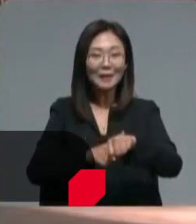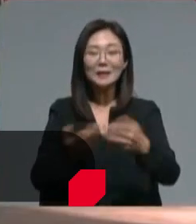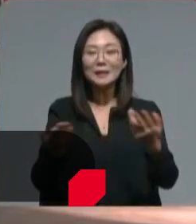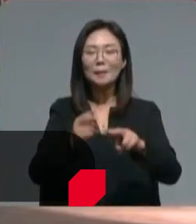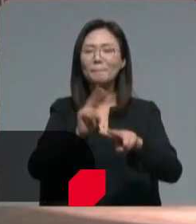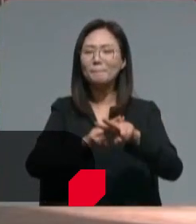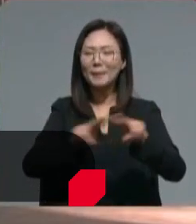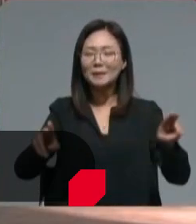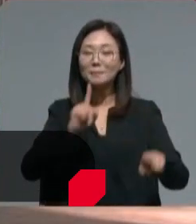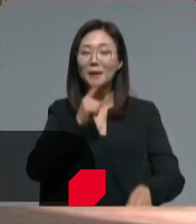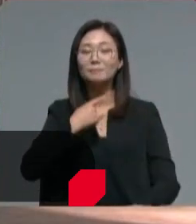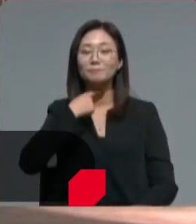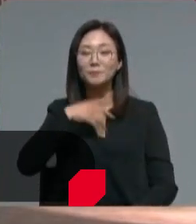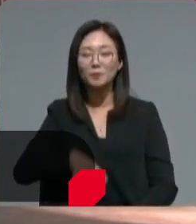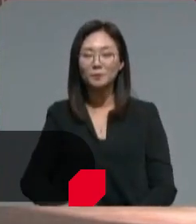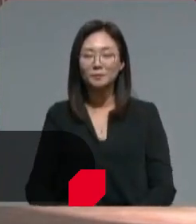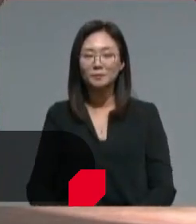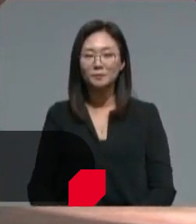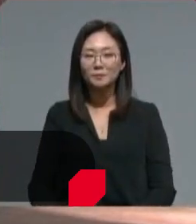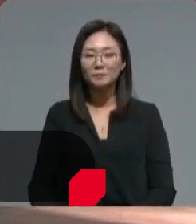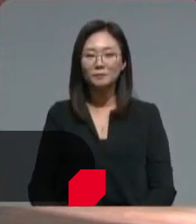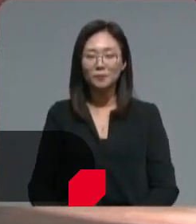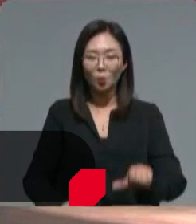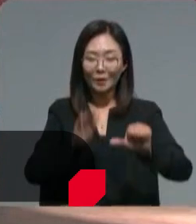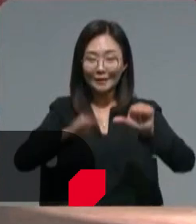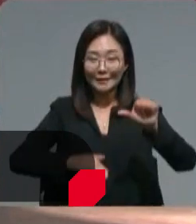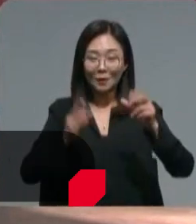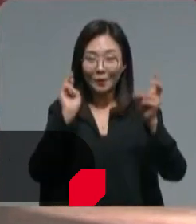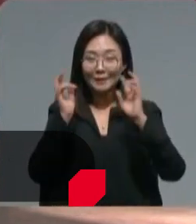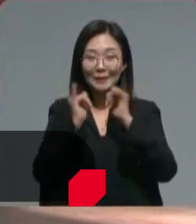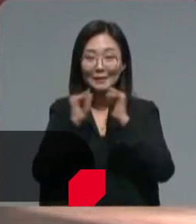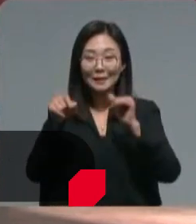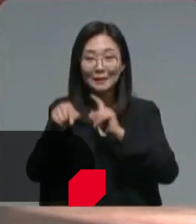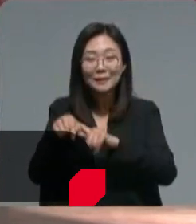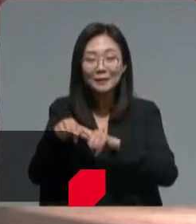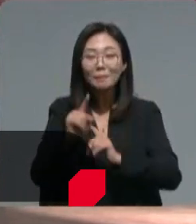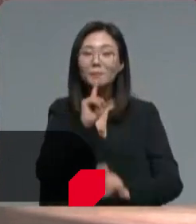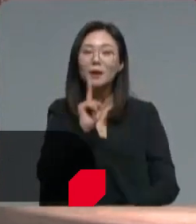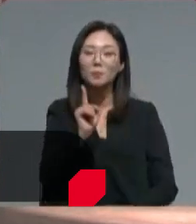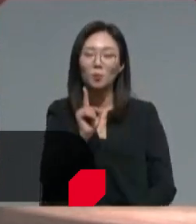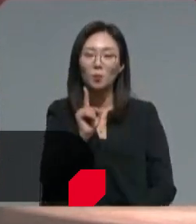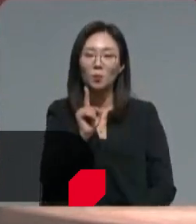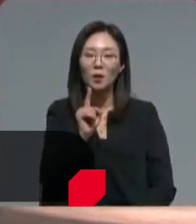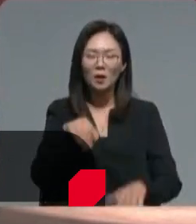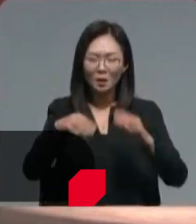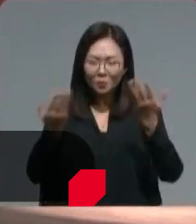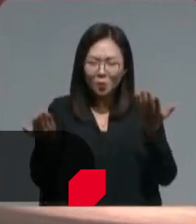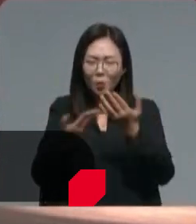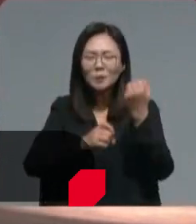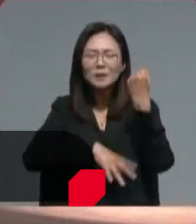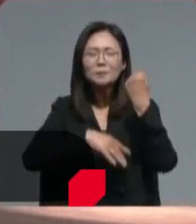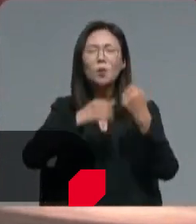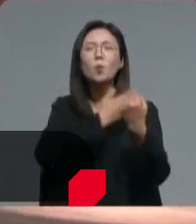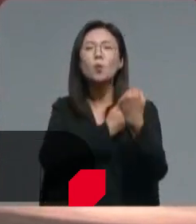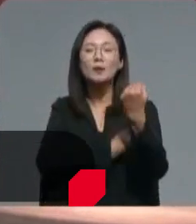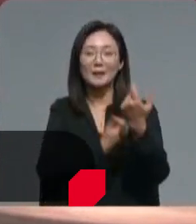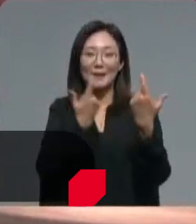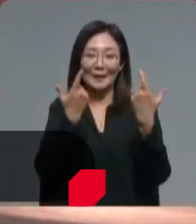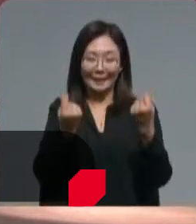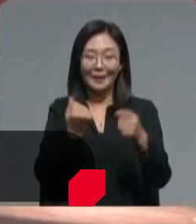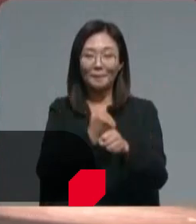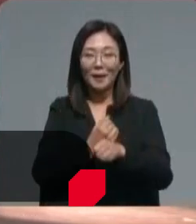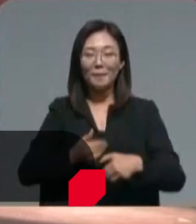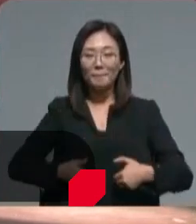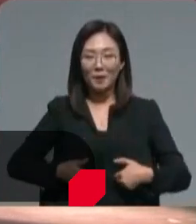없고 그리고 또 뭘 말씀하셨죠? 5인 이하 사업장? 네. 5인 이하 사업장은 노동의 기본권과 관련된 거는